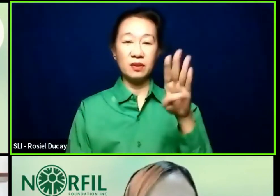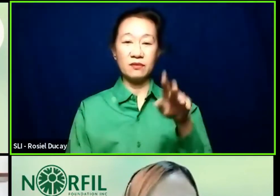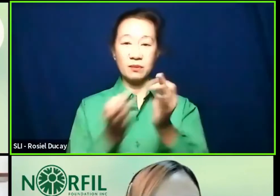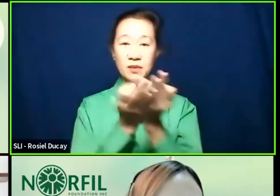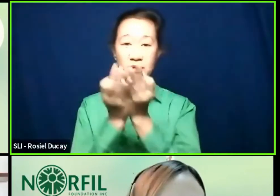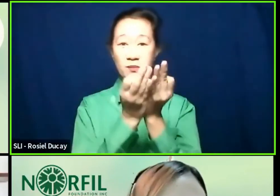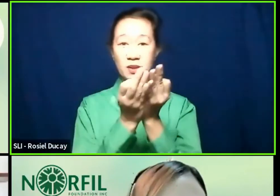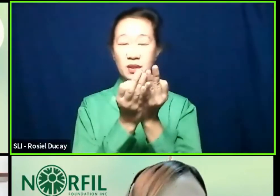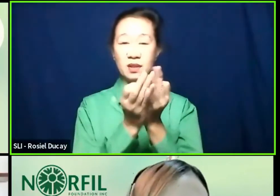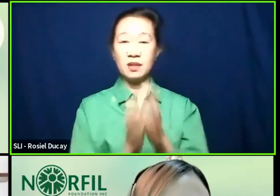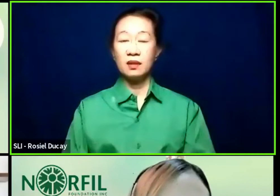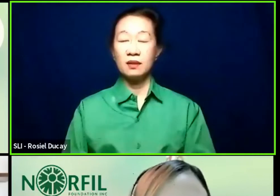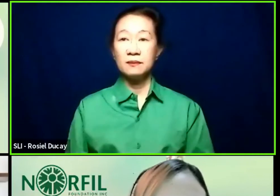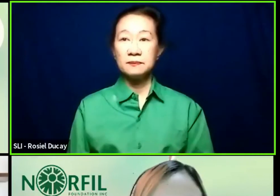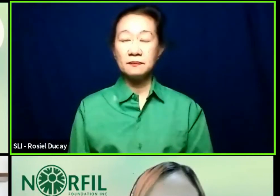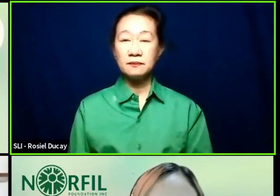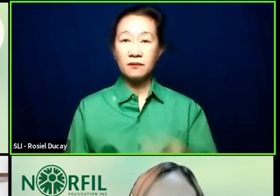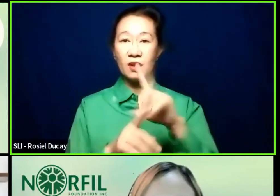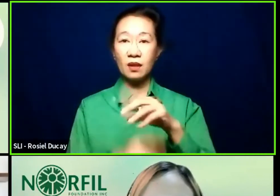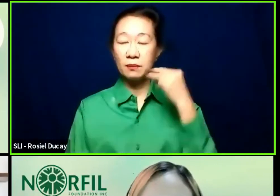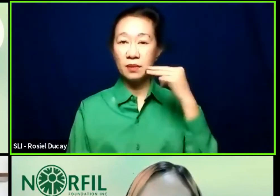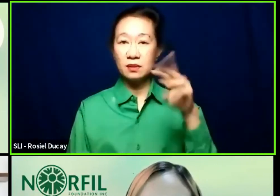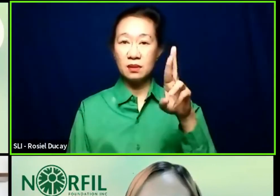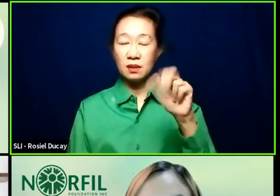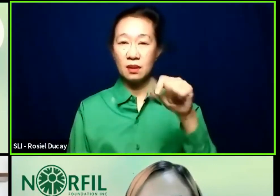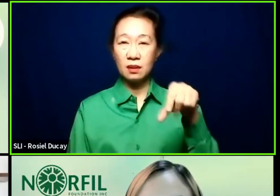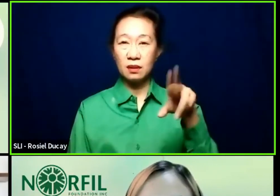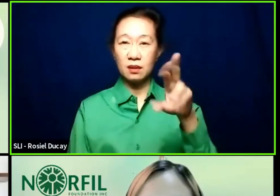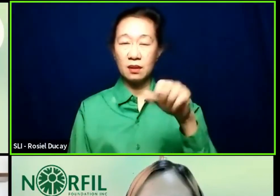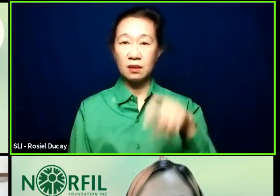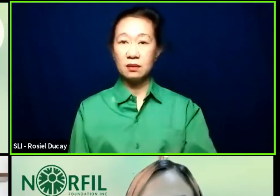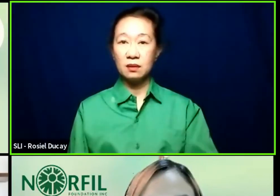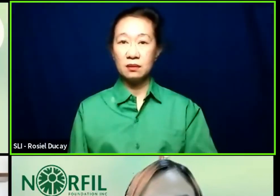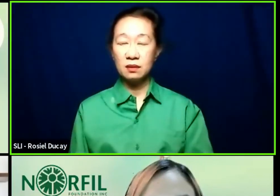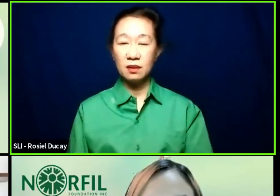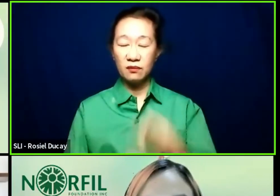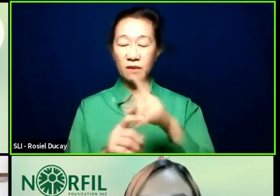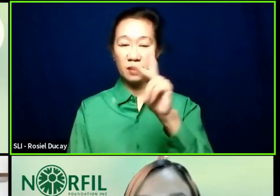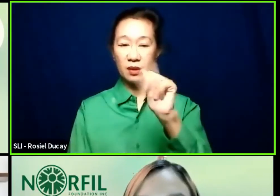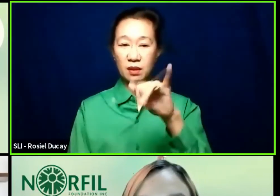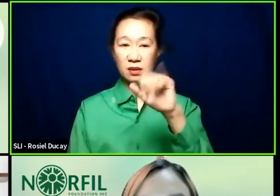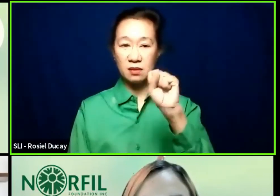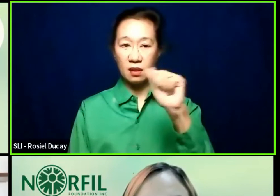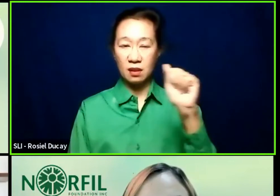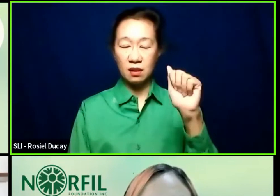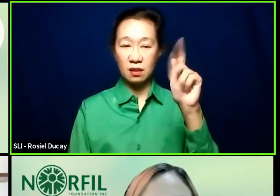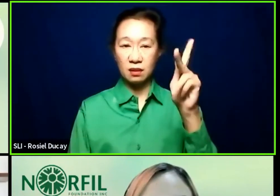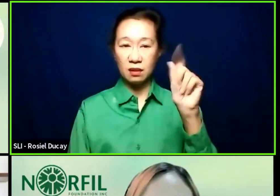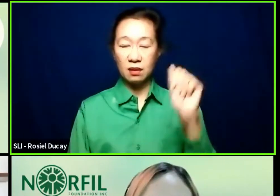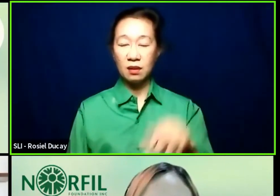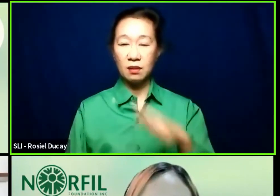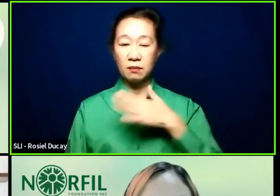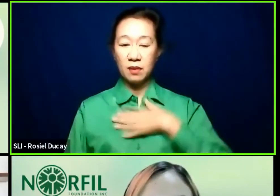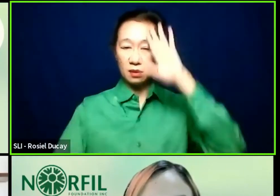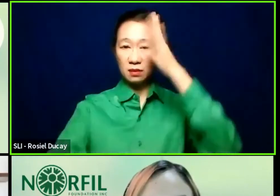So, from Miss Raquel Tud, I believe from Kaisaka Malate. So, ang anak ko po